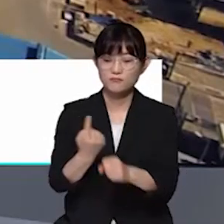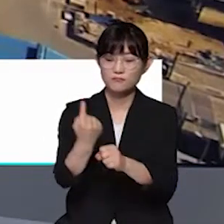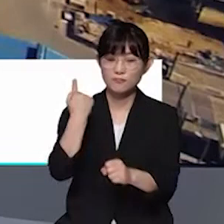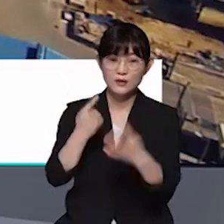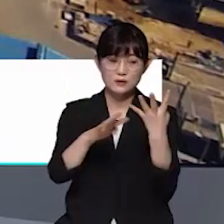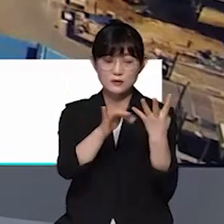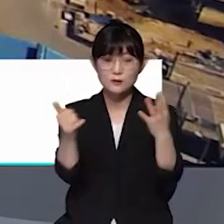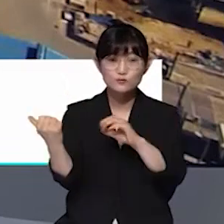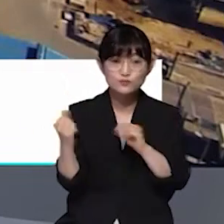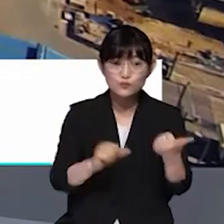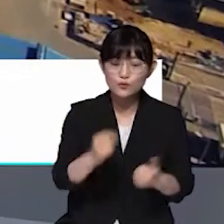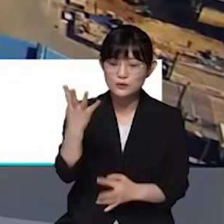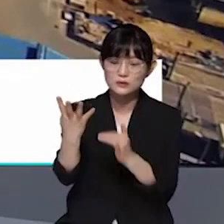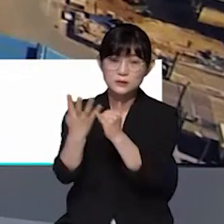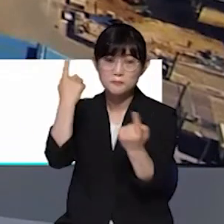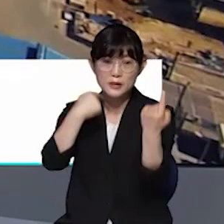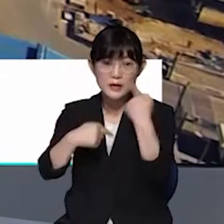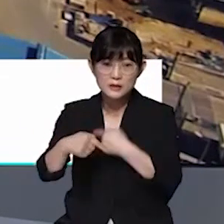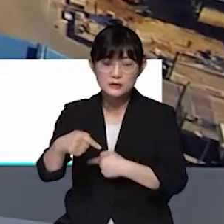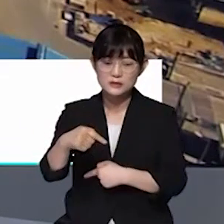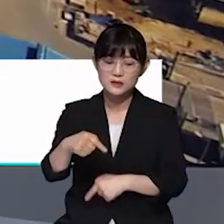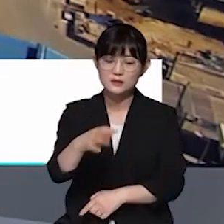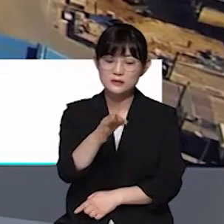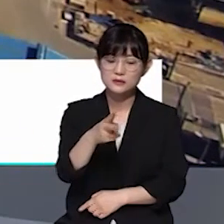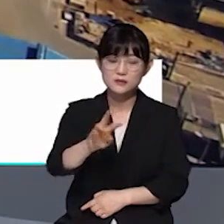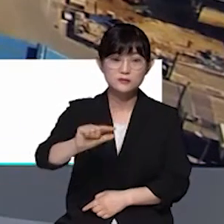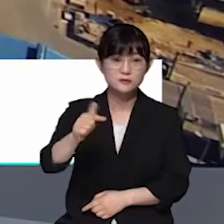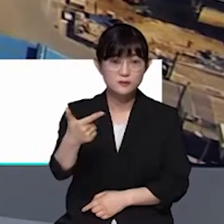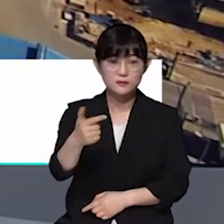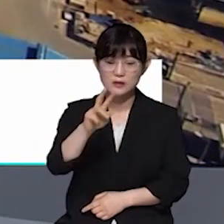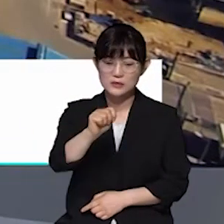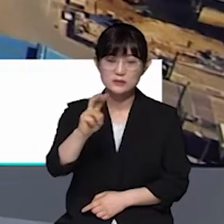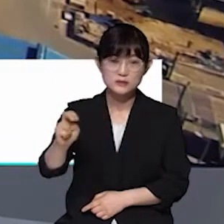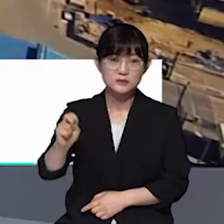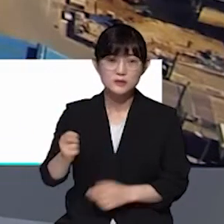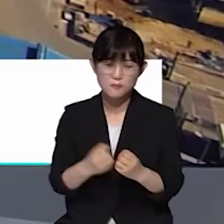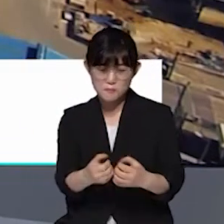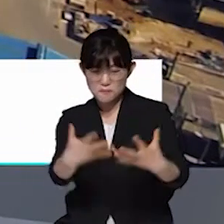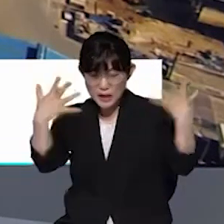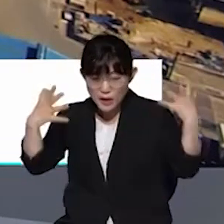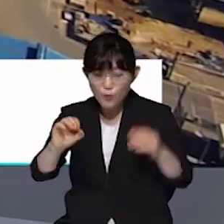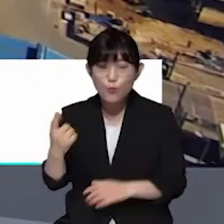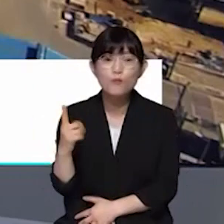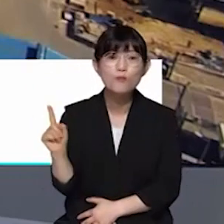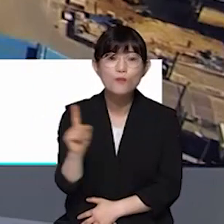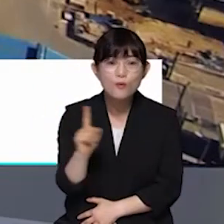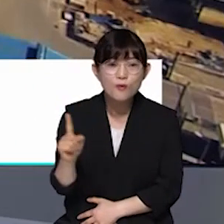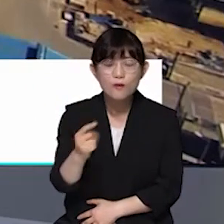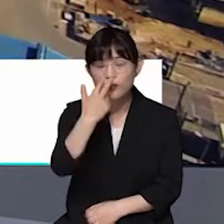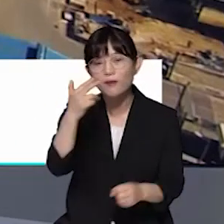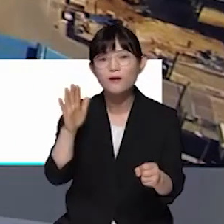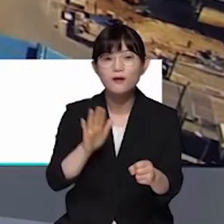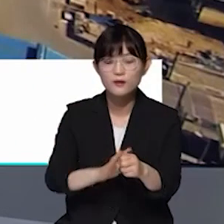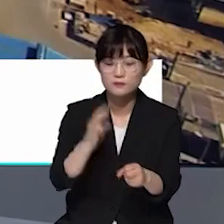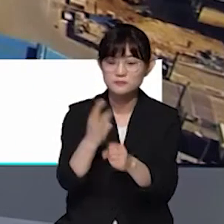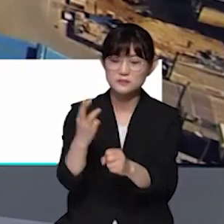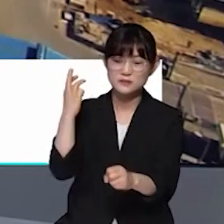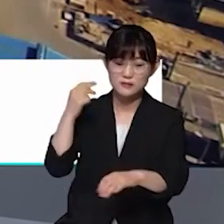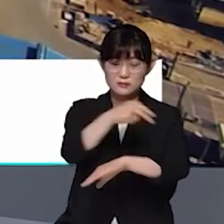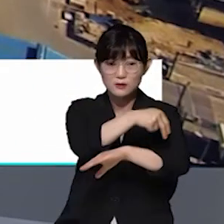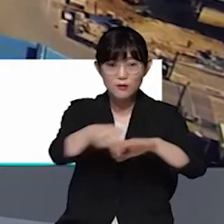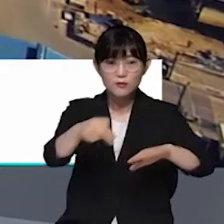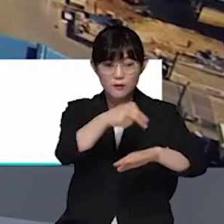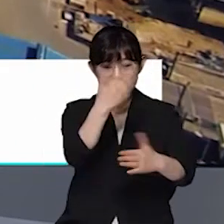지난해 4명이 숨지고 4명이 다친 여수산단 여천 NCC 폭발 사고의 원인은 어처구니없게도 30여 년 전